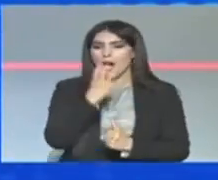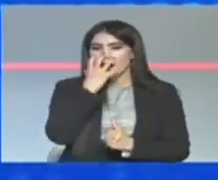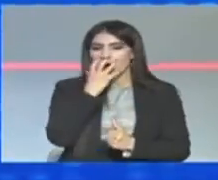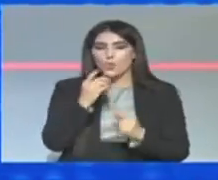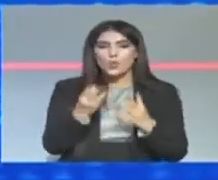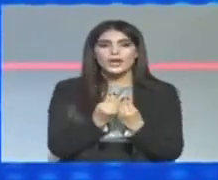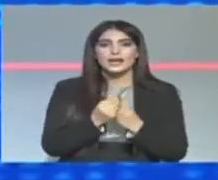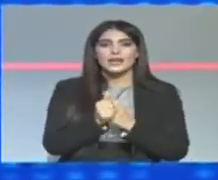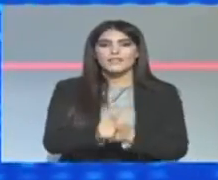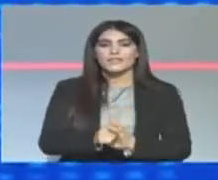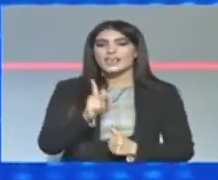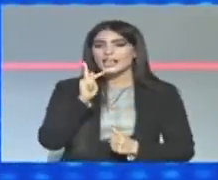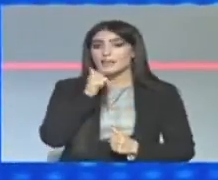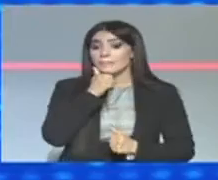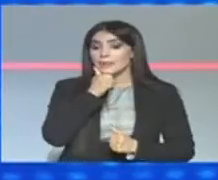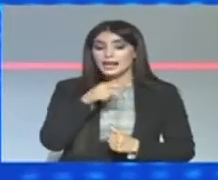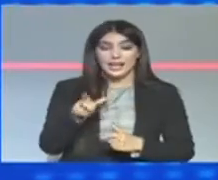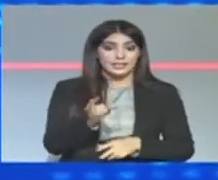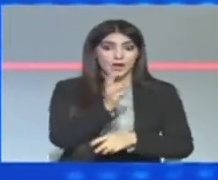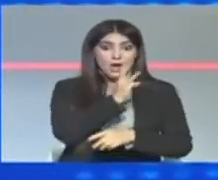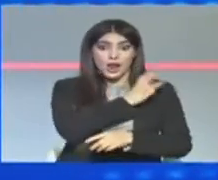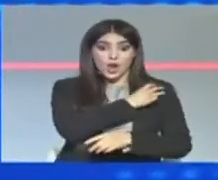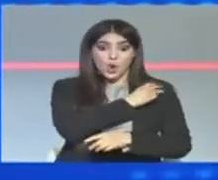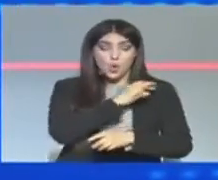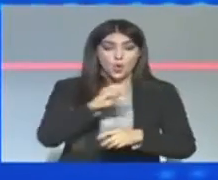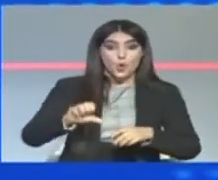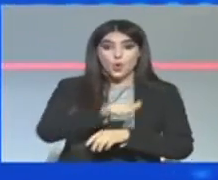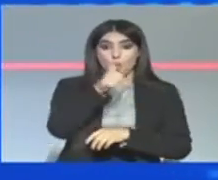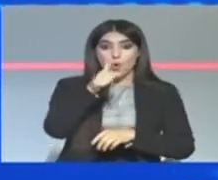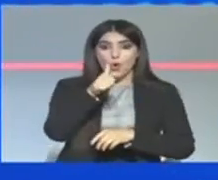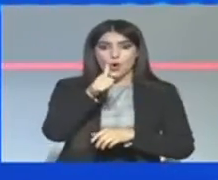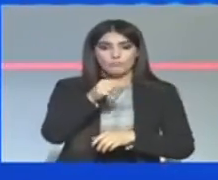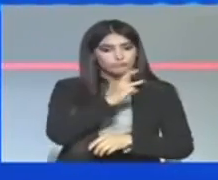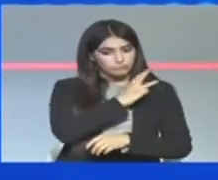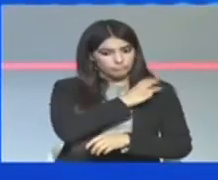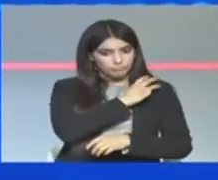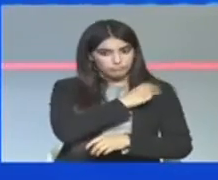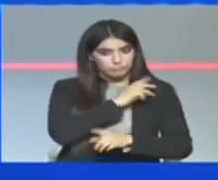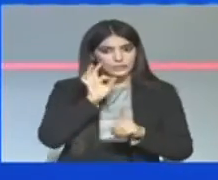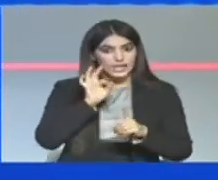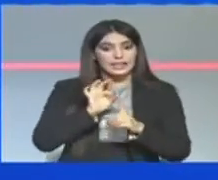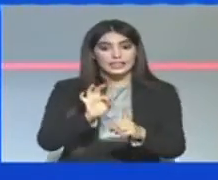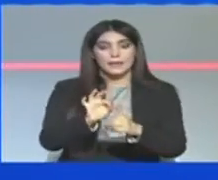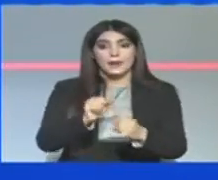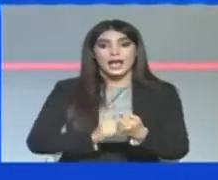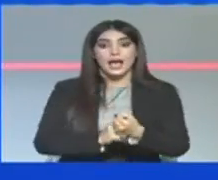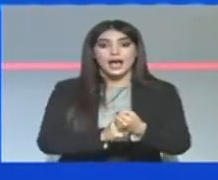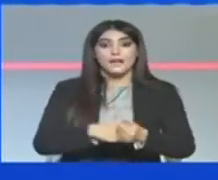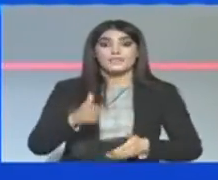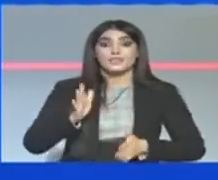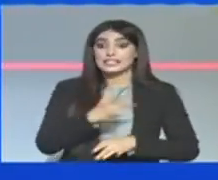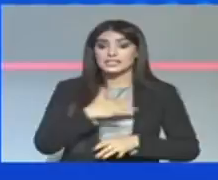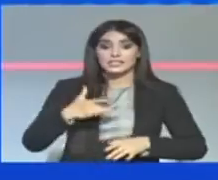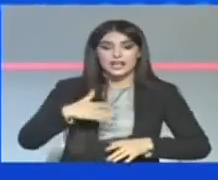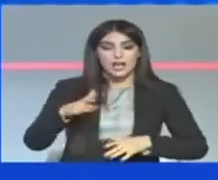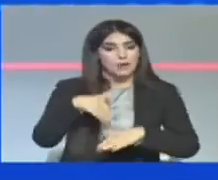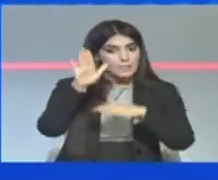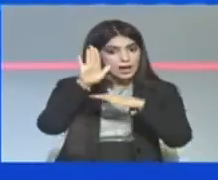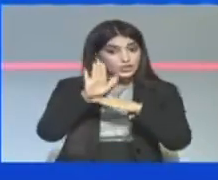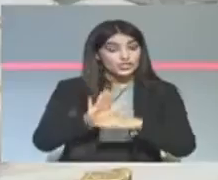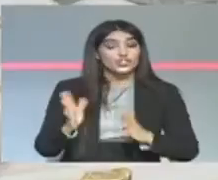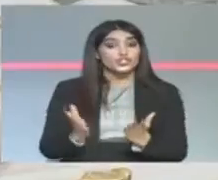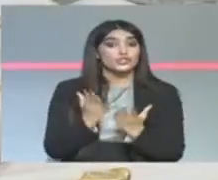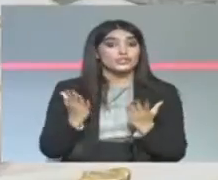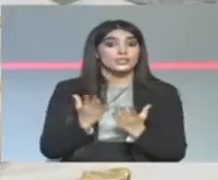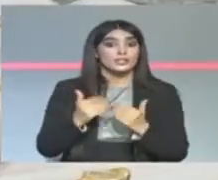وتولى تقسيمه بمنحه الصنف الاول من وسام الاستحقاق في قطاع الصحه وذلك تقديرا لمساهمته